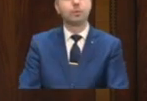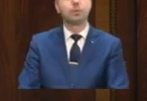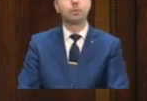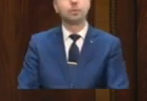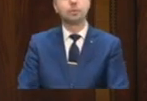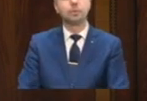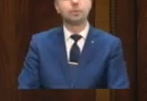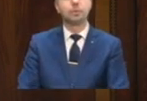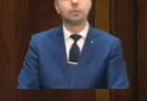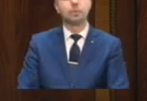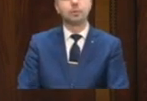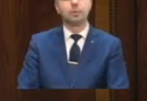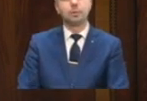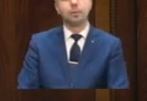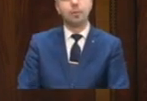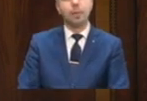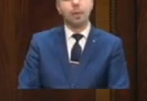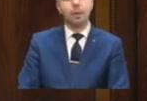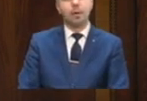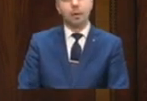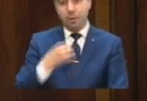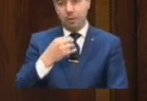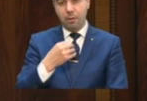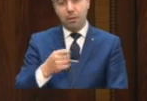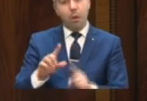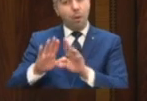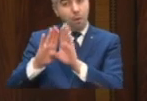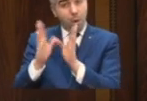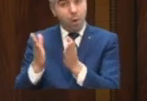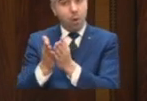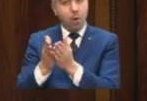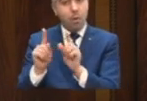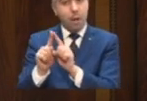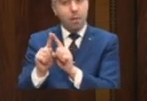يعني في المجال ديالكم. وعليه ولمحاصرة هذه الظاهرة